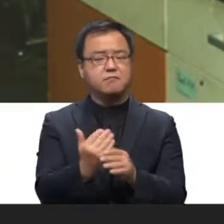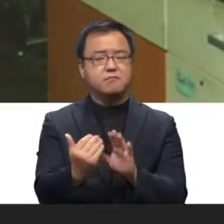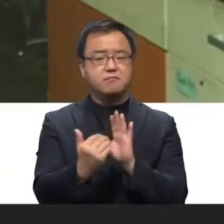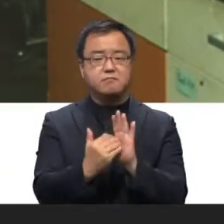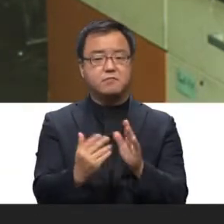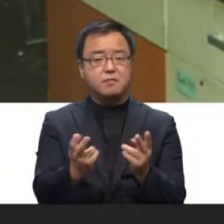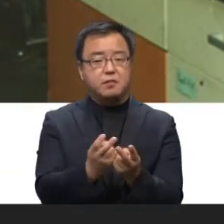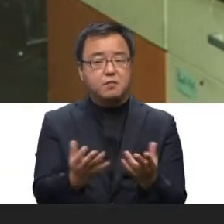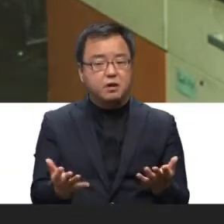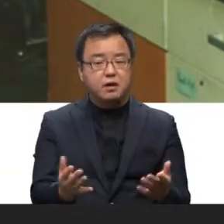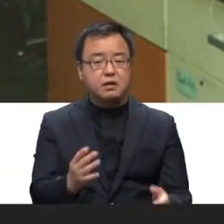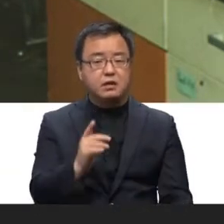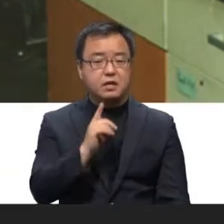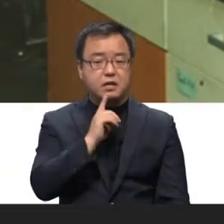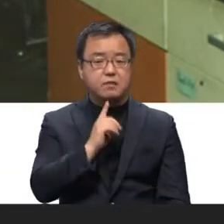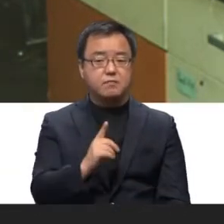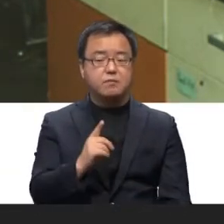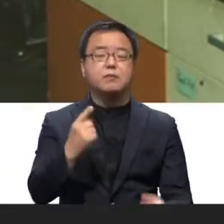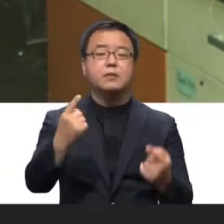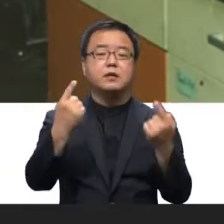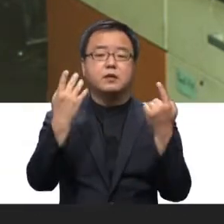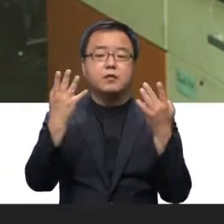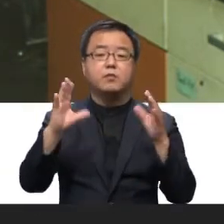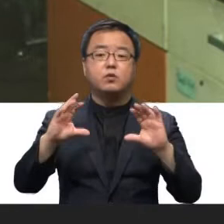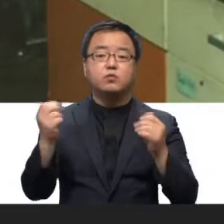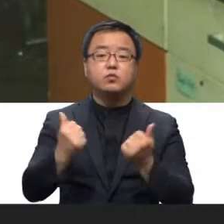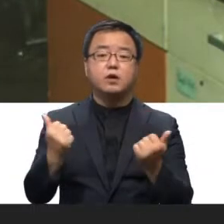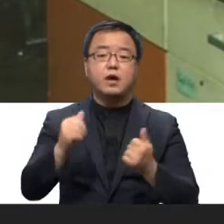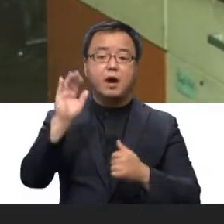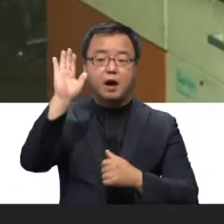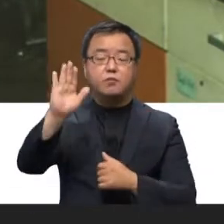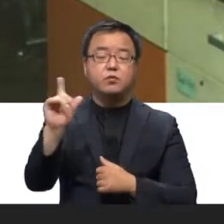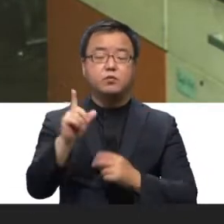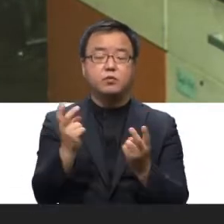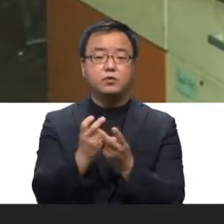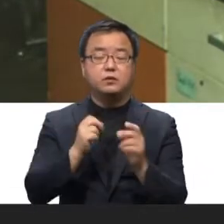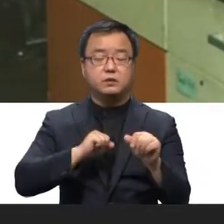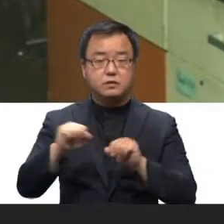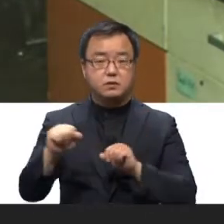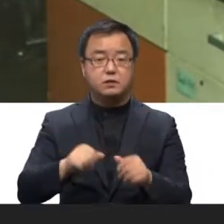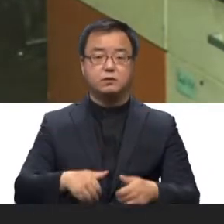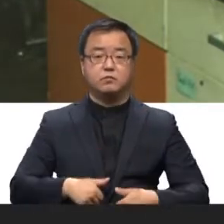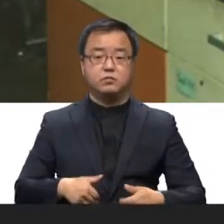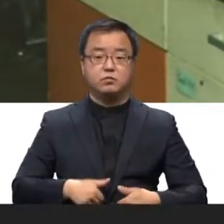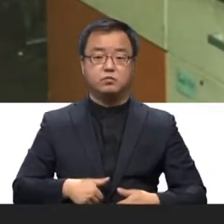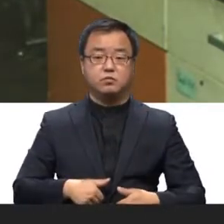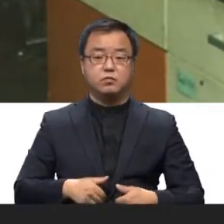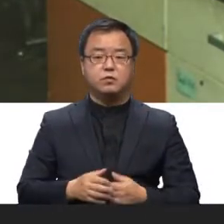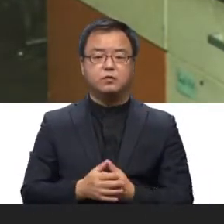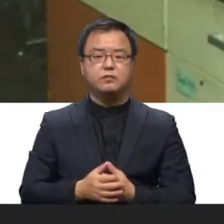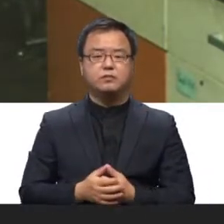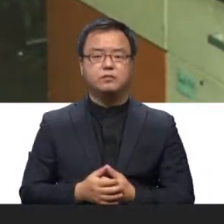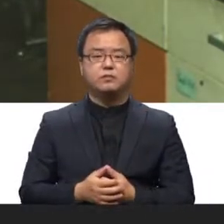나왔었습니다. 대학과 국회가 앞으로 어떤 부분을 좀 바로 잡아야 한다고 보시는지요?